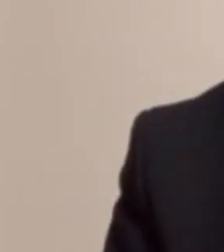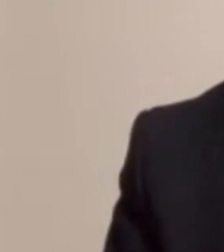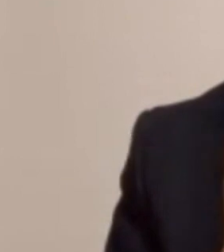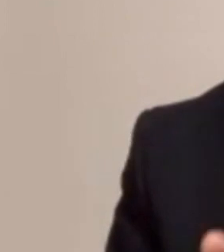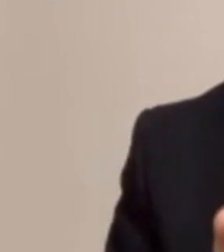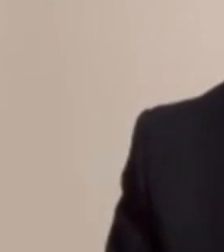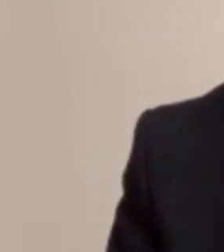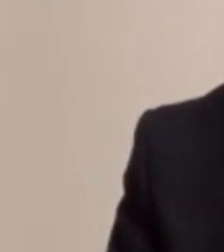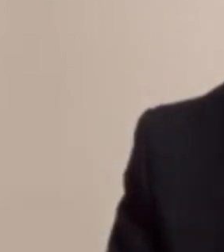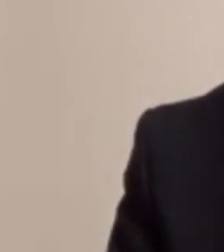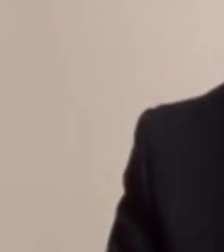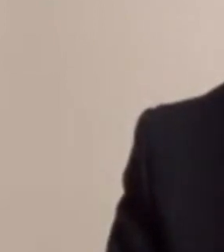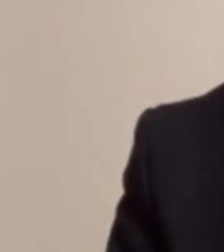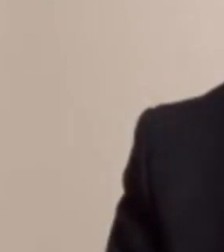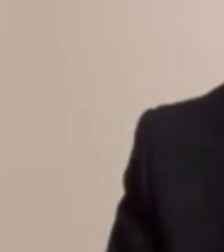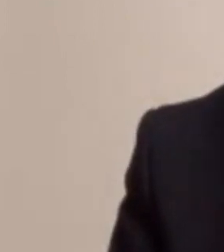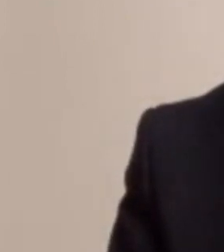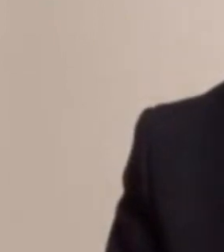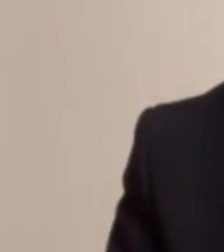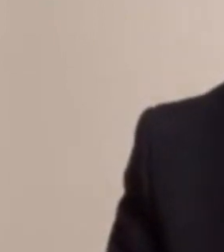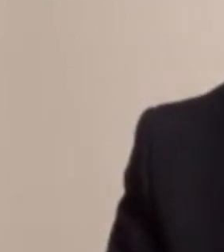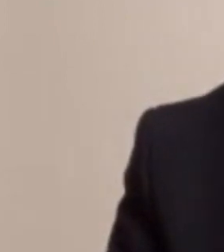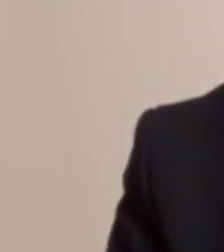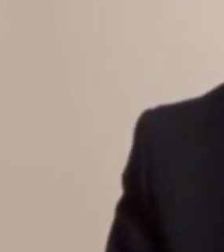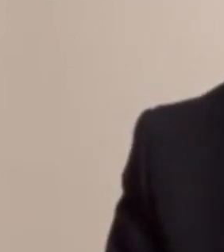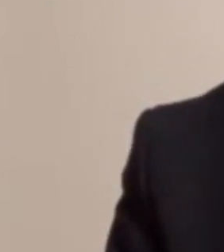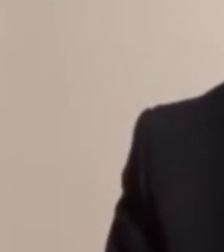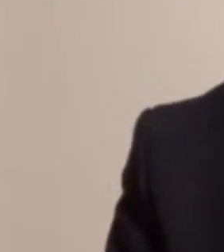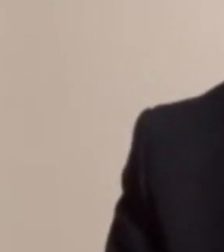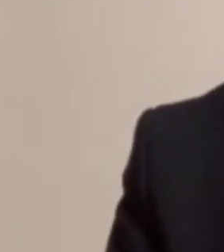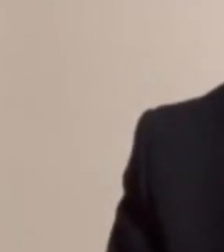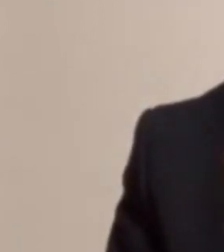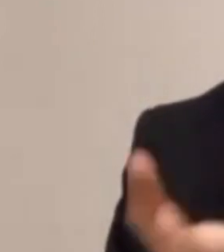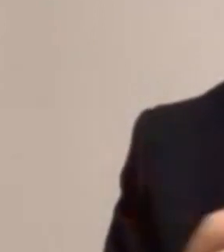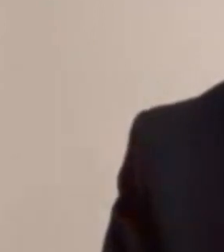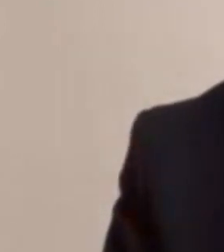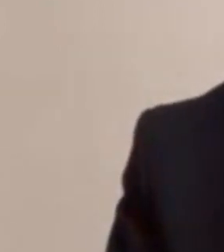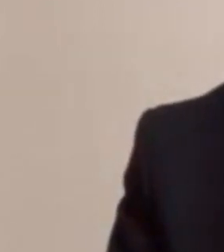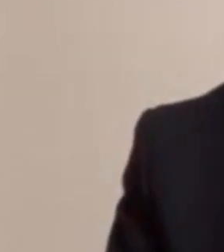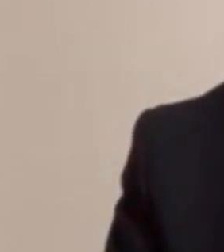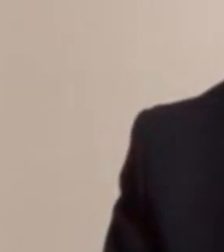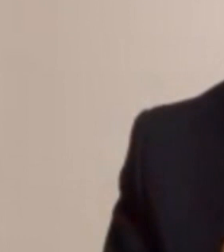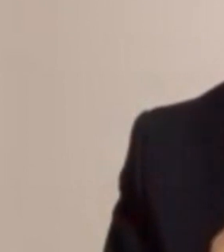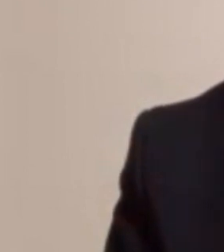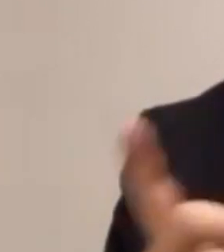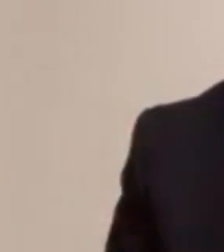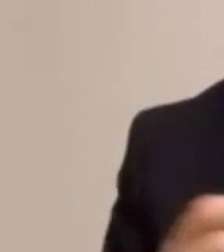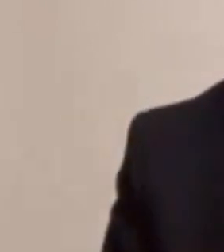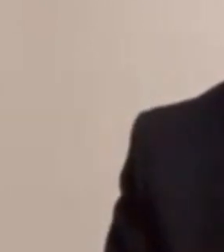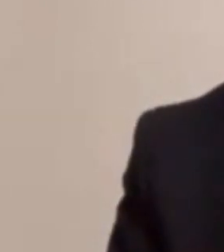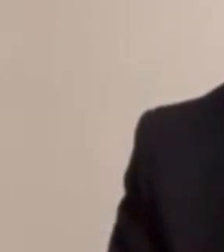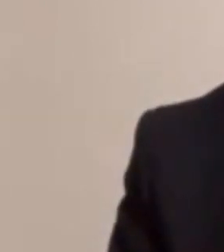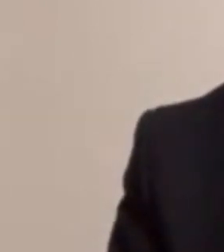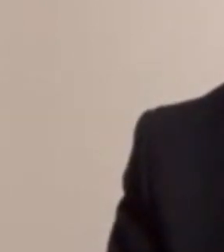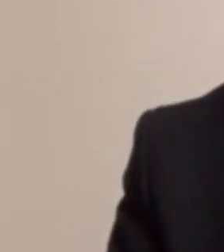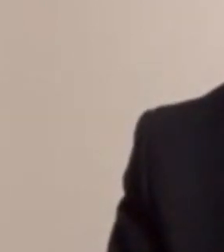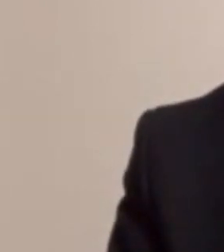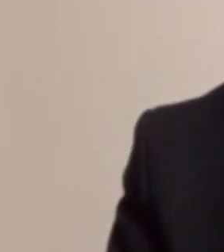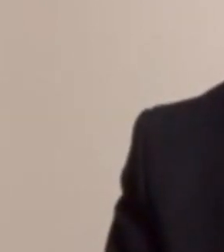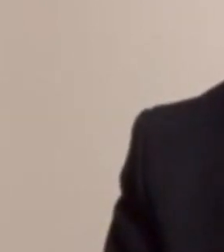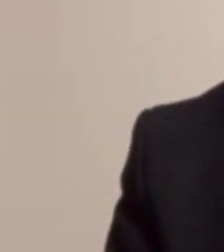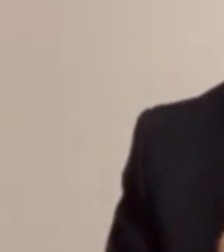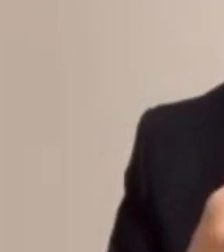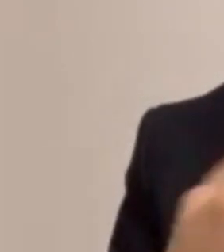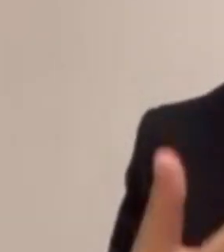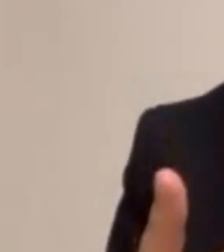مثال. واستاذ هشام دا يربي ودا يبني وهو قدوة لأبنائه، فأكيد أبنائه راح يكونوا